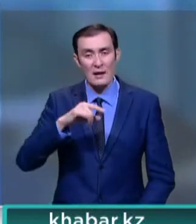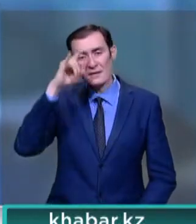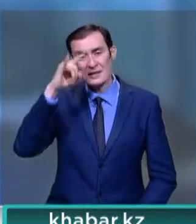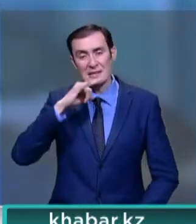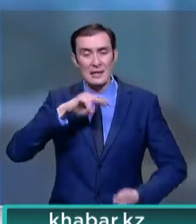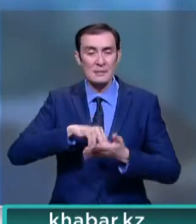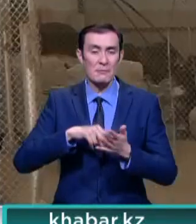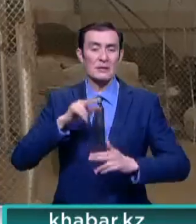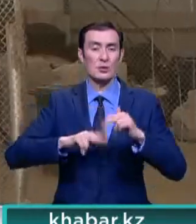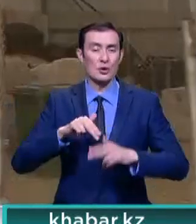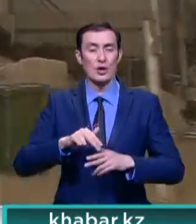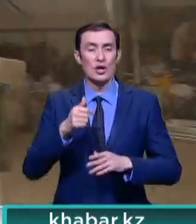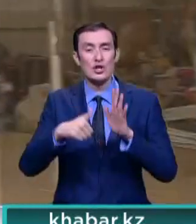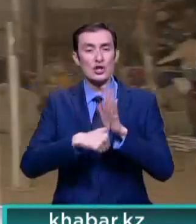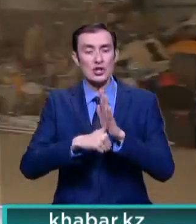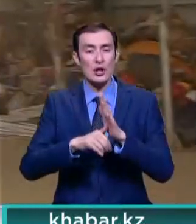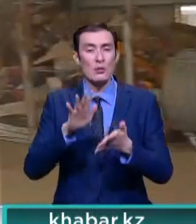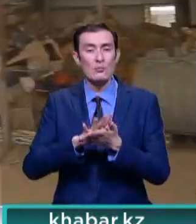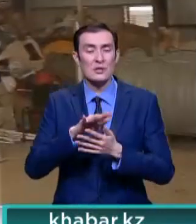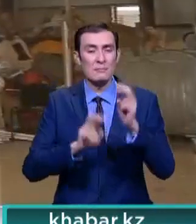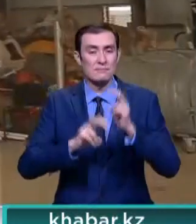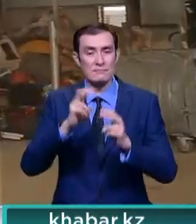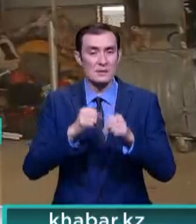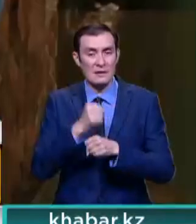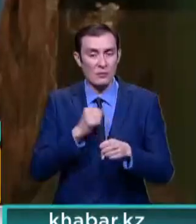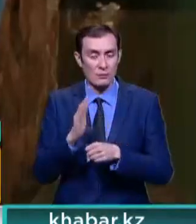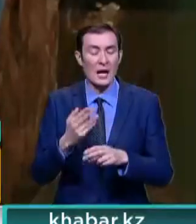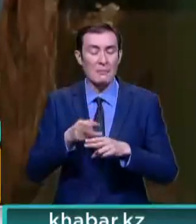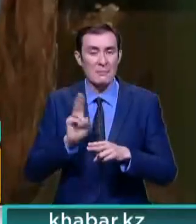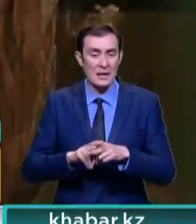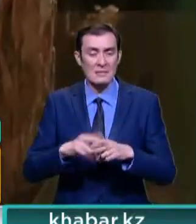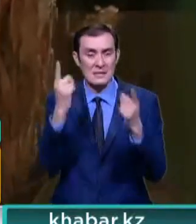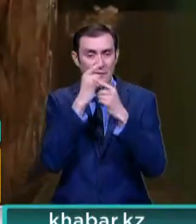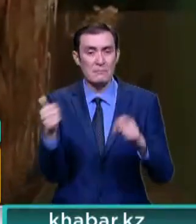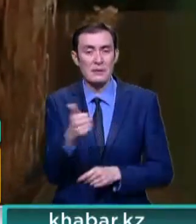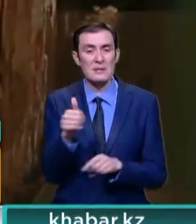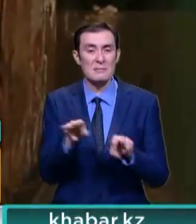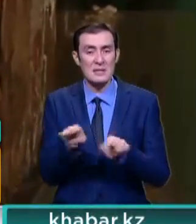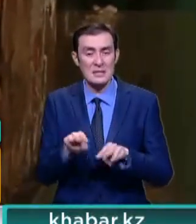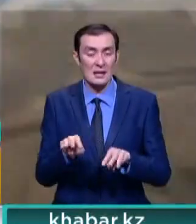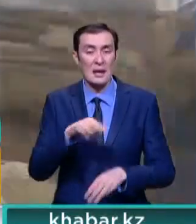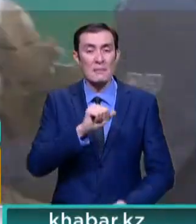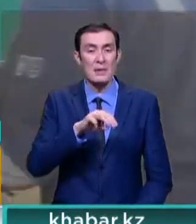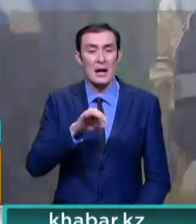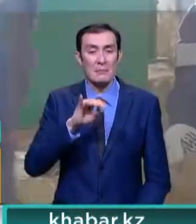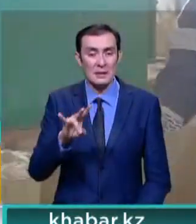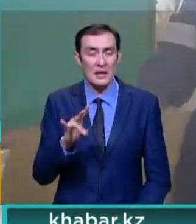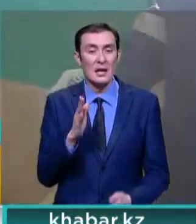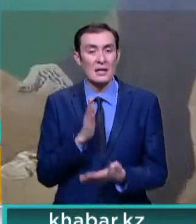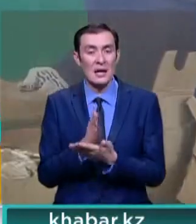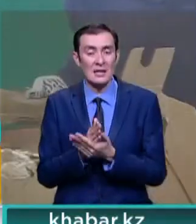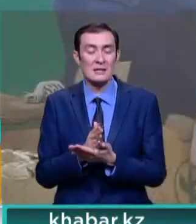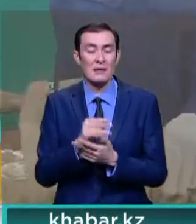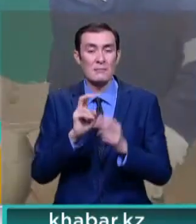Казахстане намерены построить 6 мусороперерабатывающих заводов. Об этом сегодня заявил премьер-министр страны Аскар Мамин.